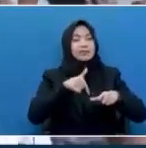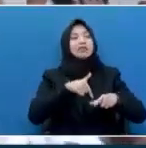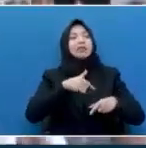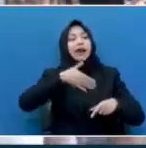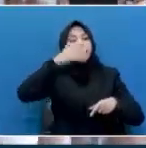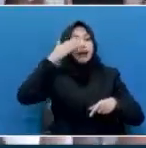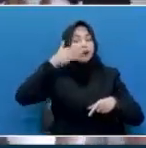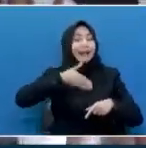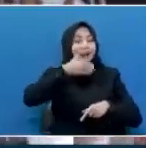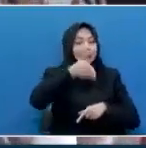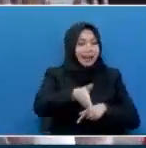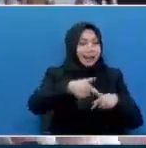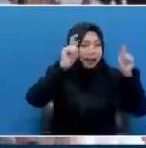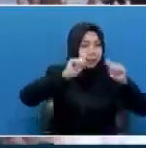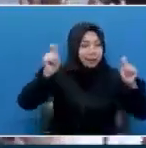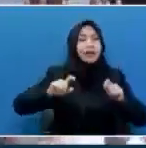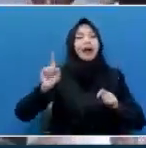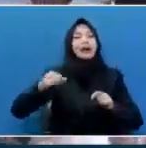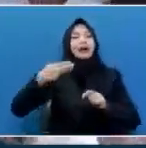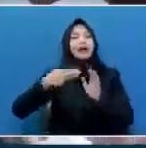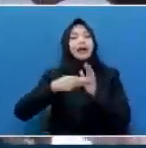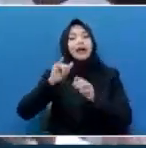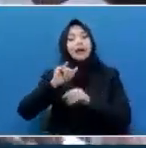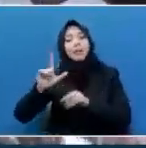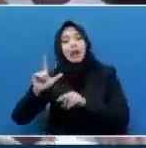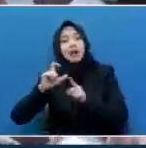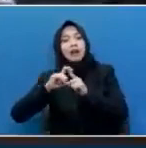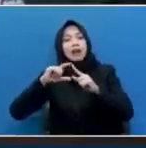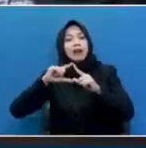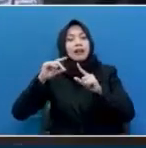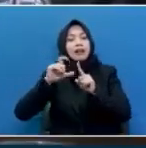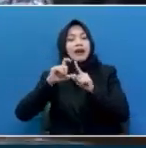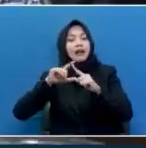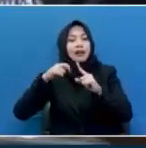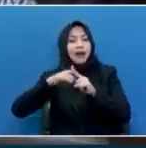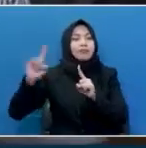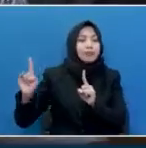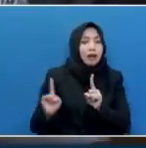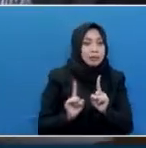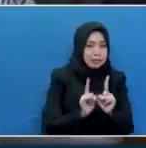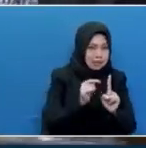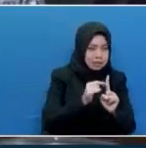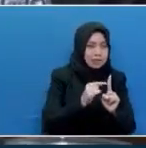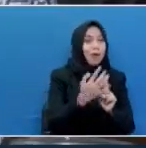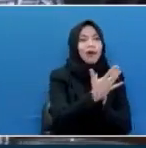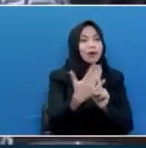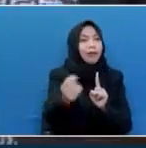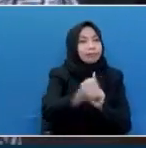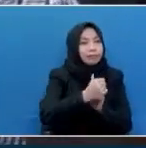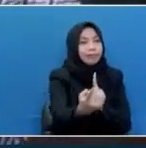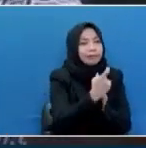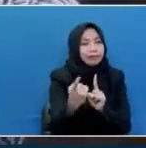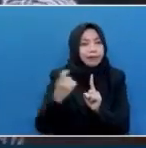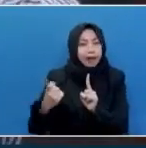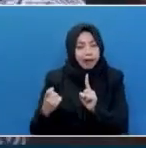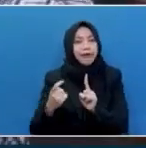juru bicara dan juga istrinya saudara Saat ditanya mengenai perayaan H PDIP hari ini Gibran mengucapkan